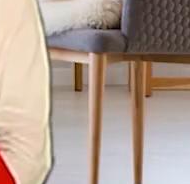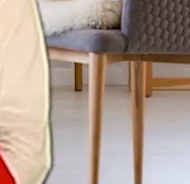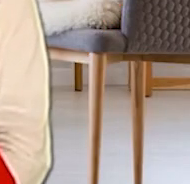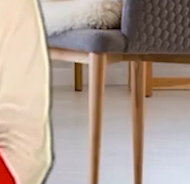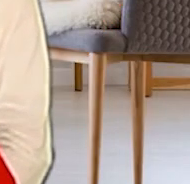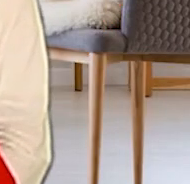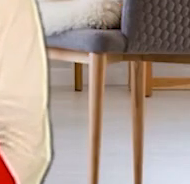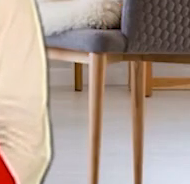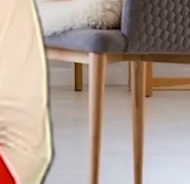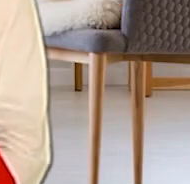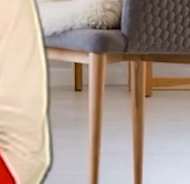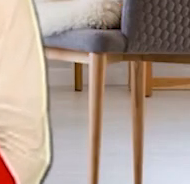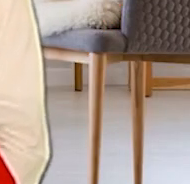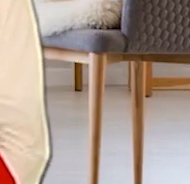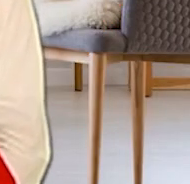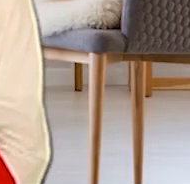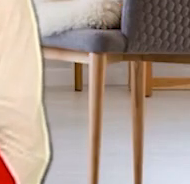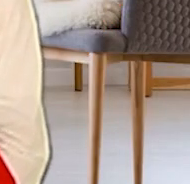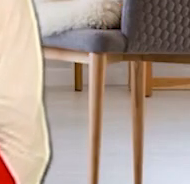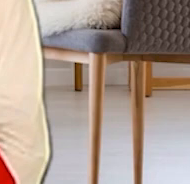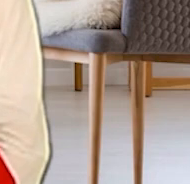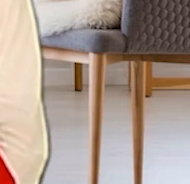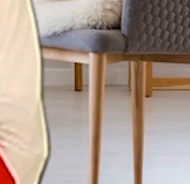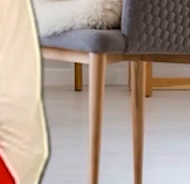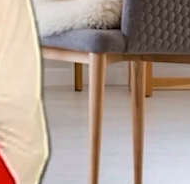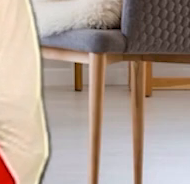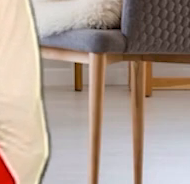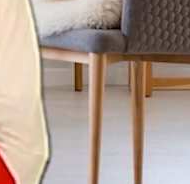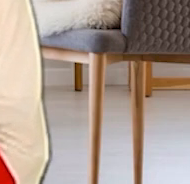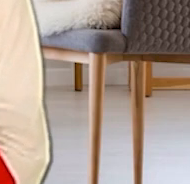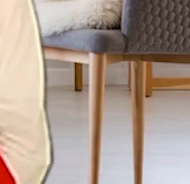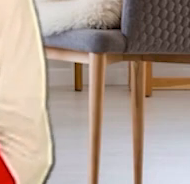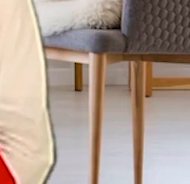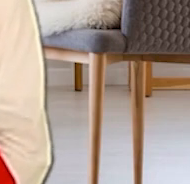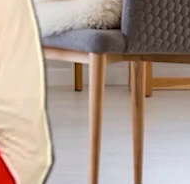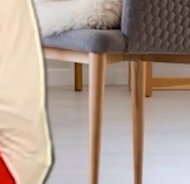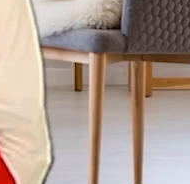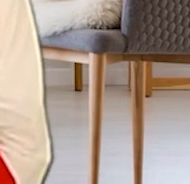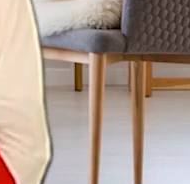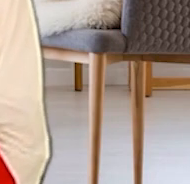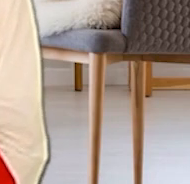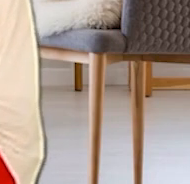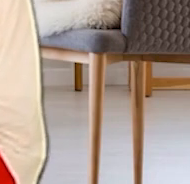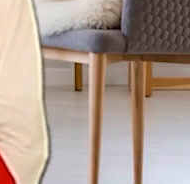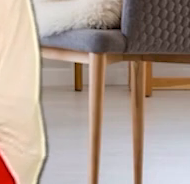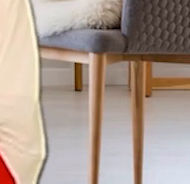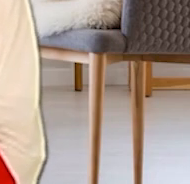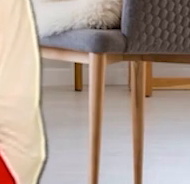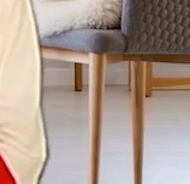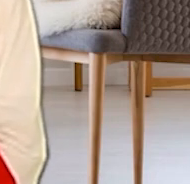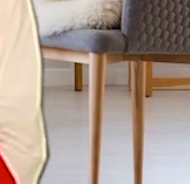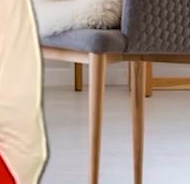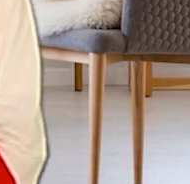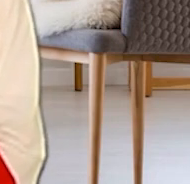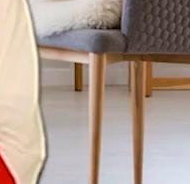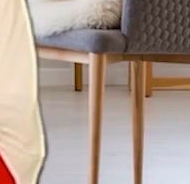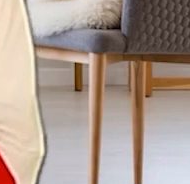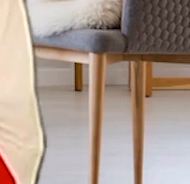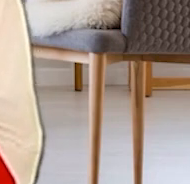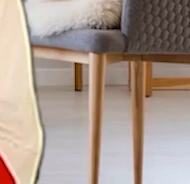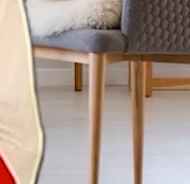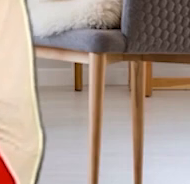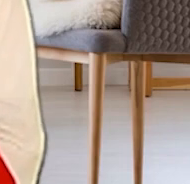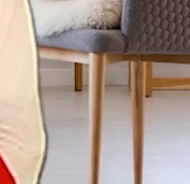Ang dami kong natutunan ngayong araw. Conduction pala ang tawag sa nangyari sa akin kanina. Nung napaso yung dila ko sa kape,